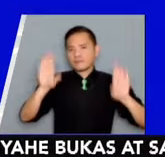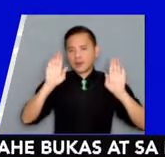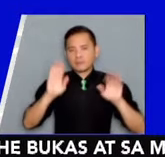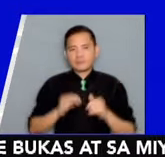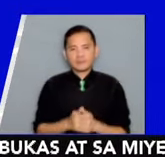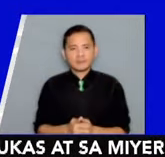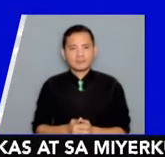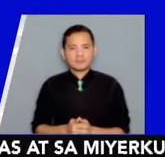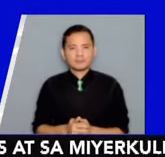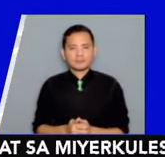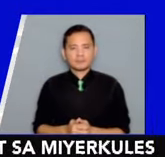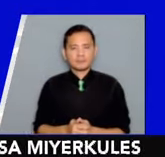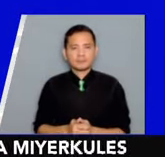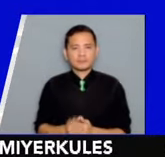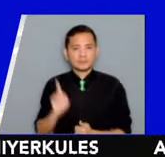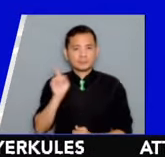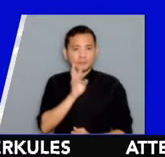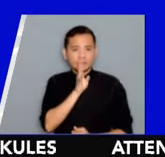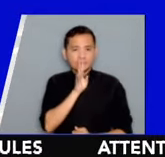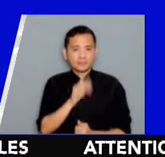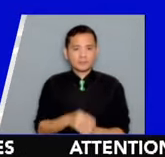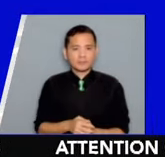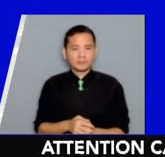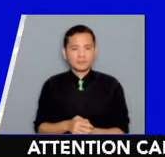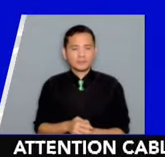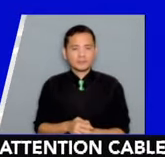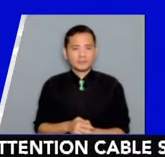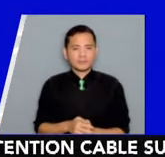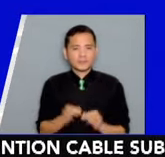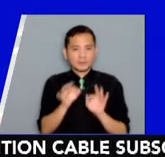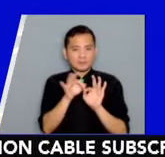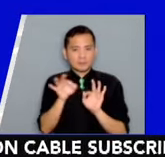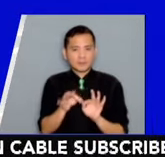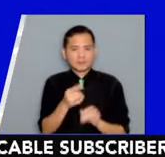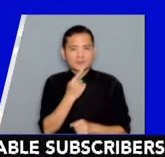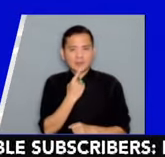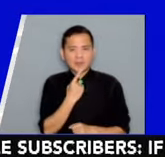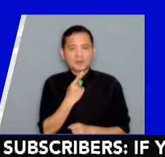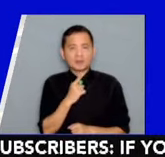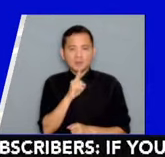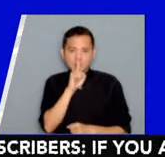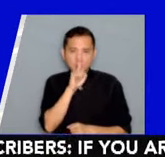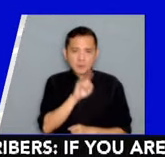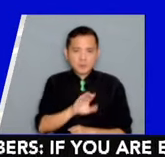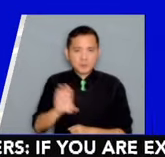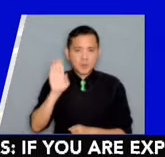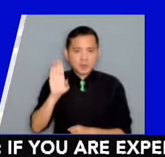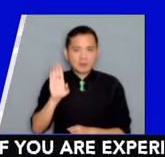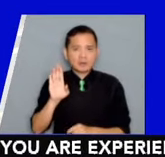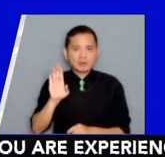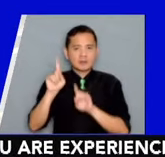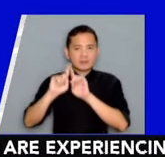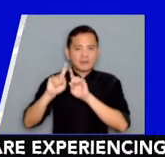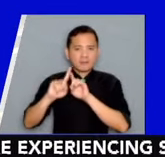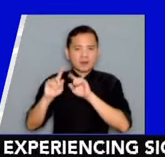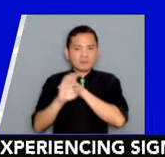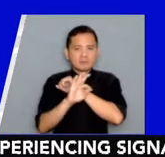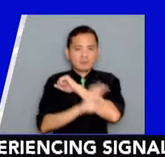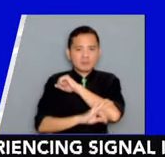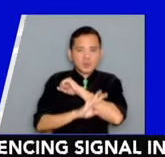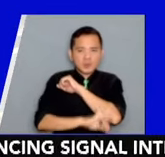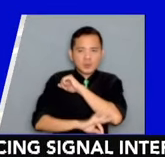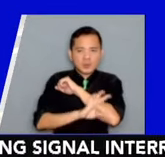Bigyan ninyo ko ng garantiya na hindi mangingialam ang mga puti sa kasong ito sa Pilipinas.